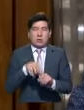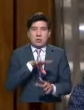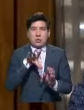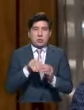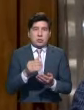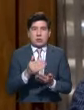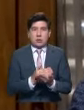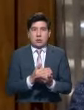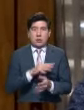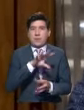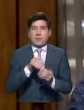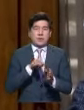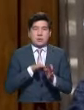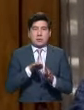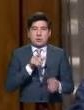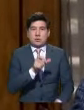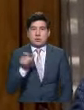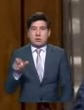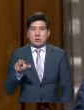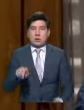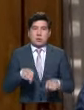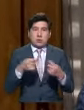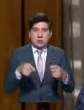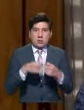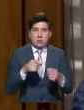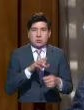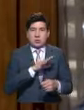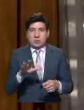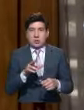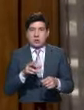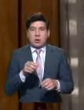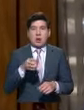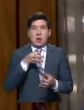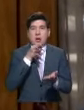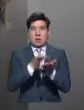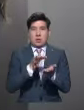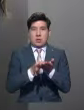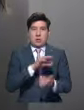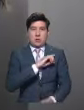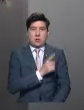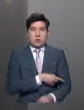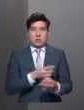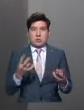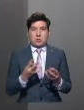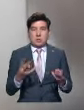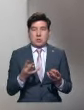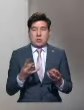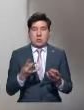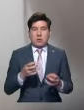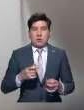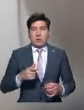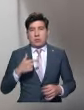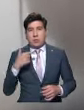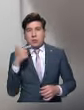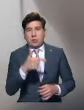қорғауға бағытталады. Негізгі мақсат құқық бұзушылықтар болмау үшін азаматтардың жауапкершілігін күшейту. Ашуын келіп баладан алатын